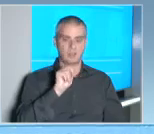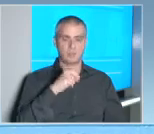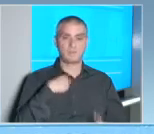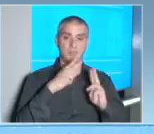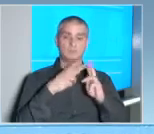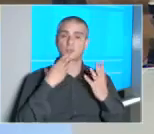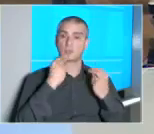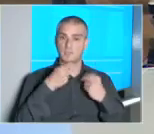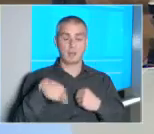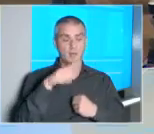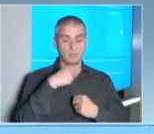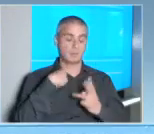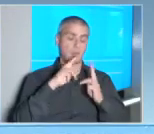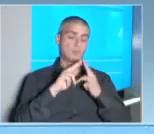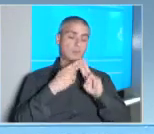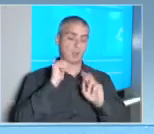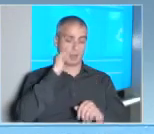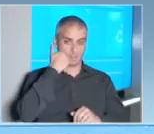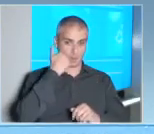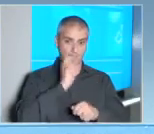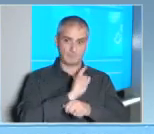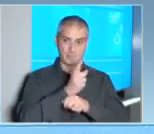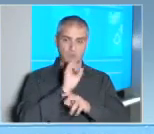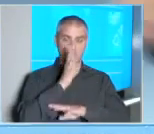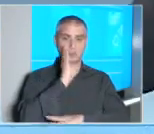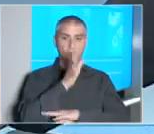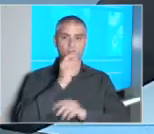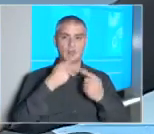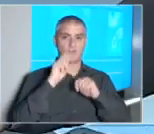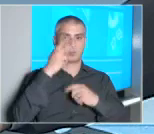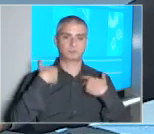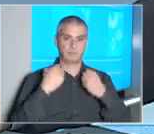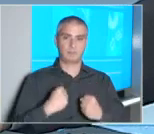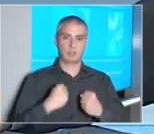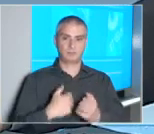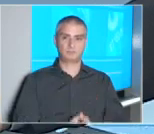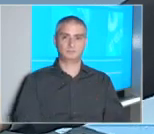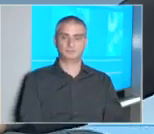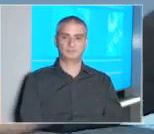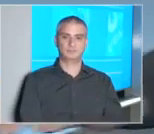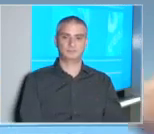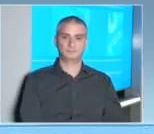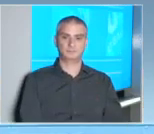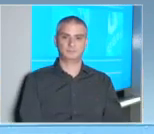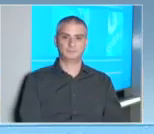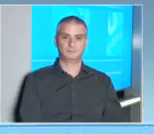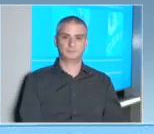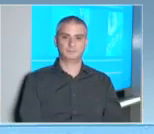עוד ניפגש כאן. תודה רבה גם לכם. אנחנו נתראה גם מחר, מיד כאמור, שידור חי של ועדת החוץ והביטחון. להתראות. בוקר טוב.